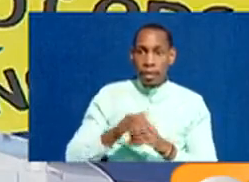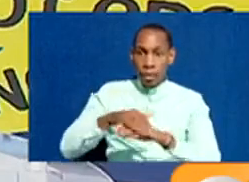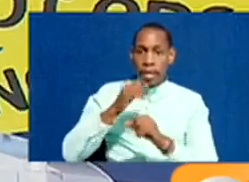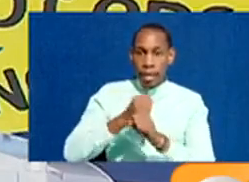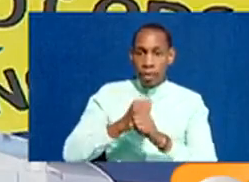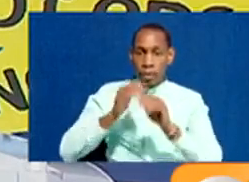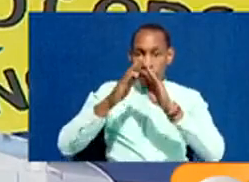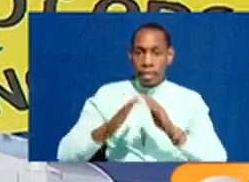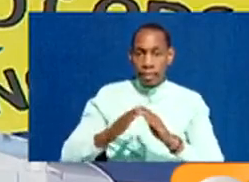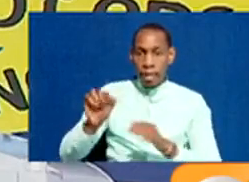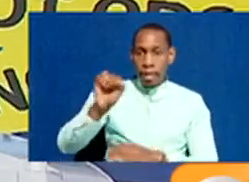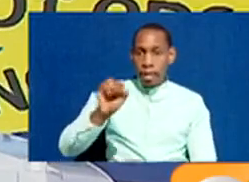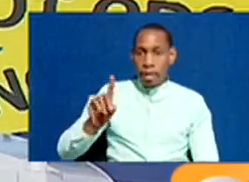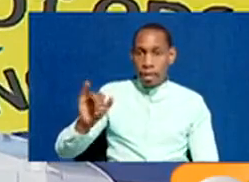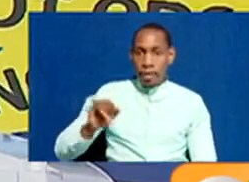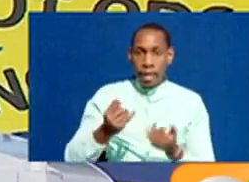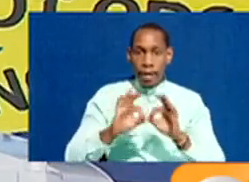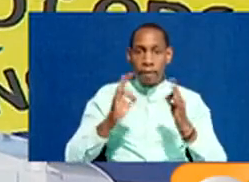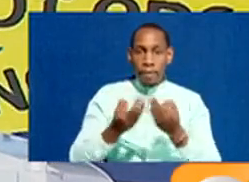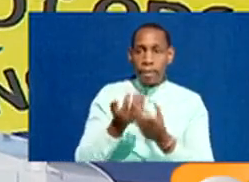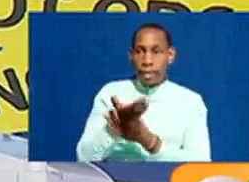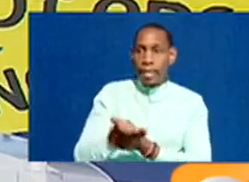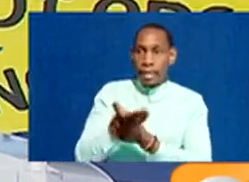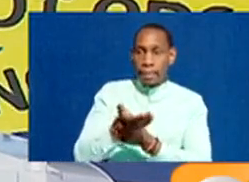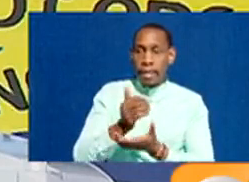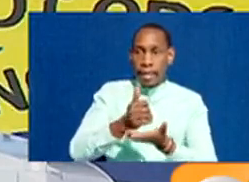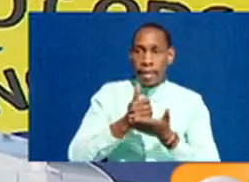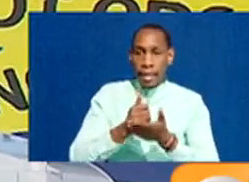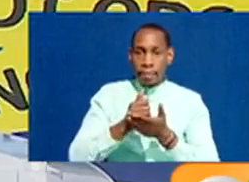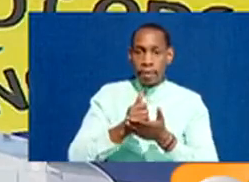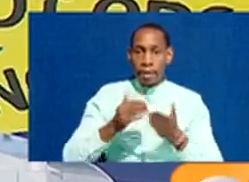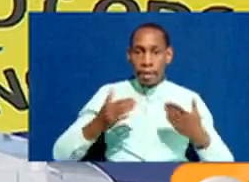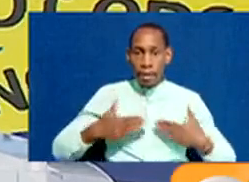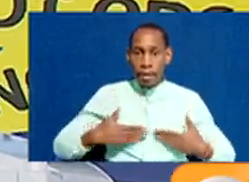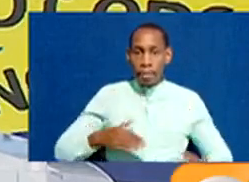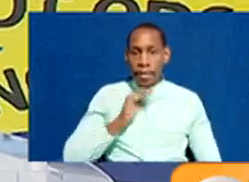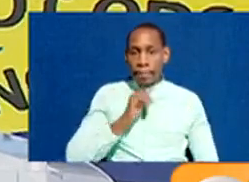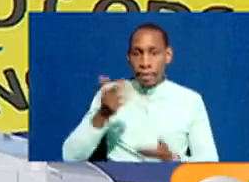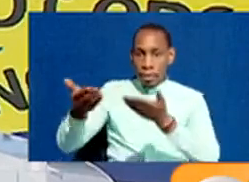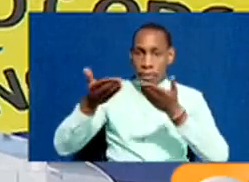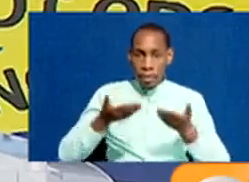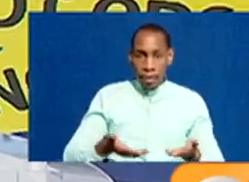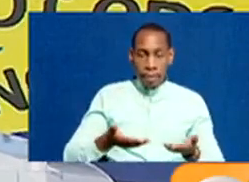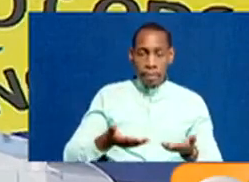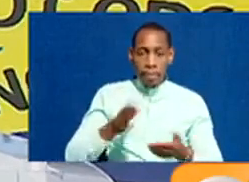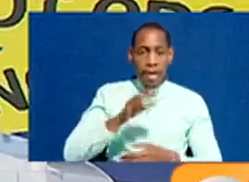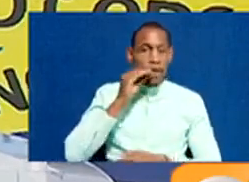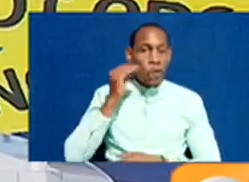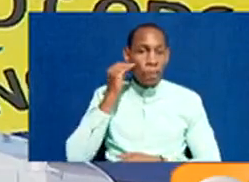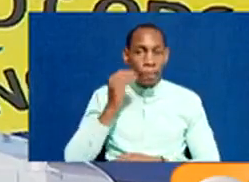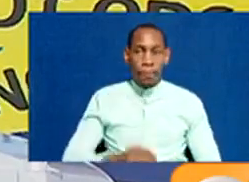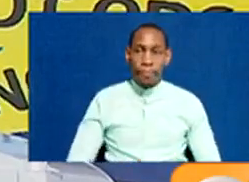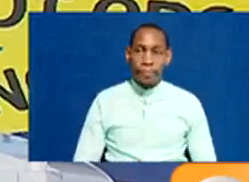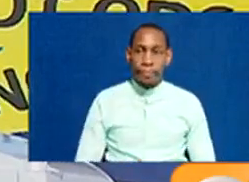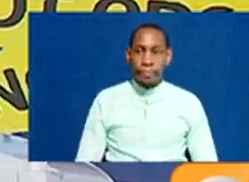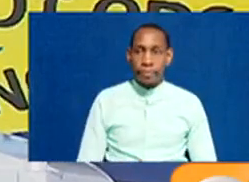nyumbani nchini Saudia. Familia hiyo sasa inaomba usaidizi wa kusafirisha mwili wa marehemu hadi nyumbani. Miriam Nyambura